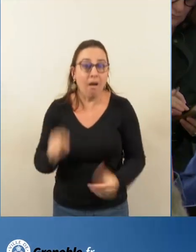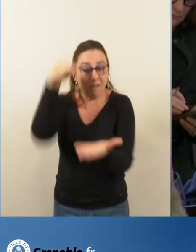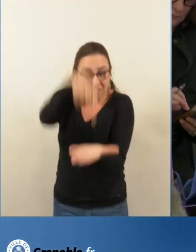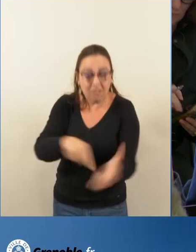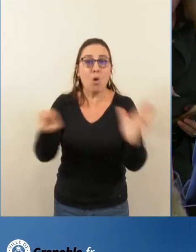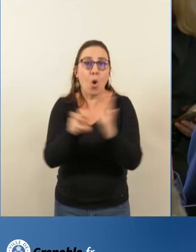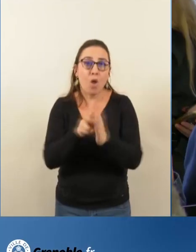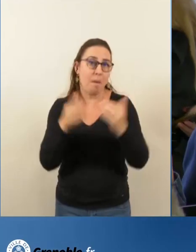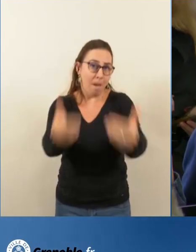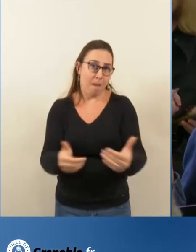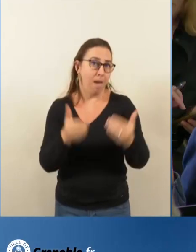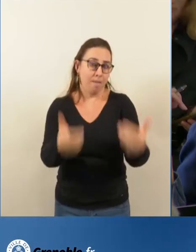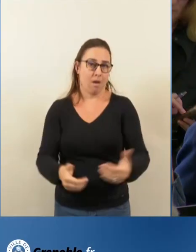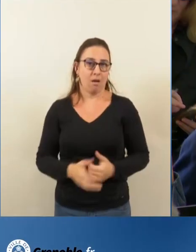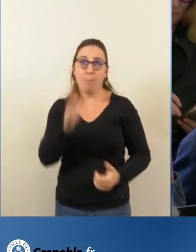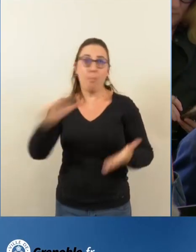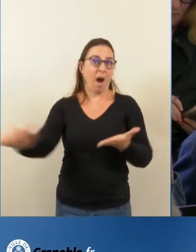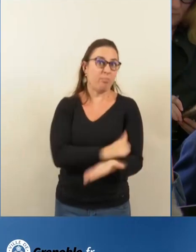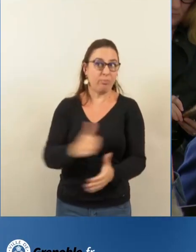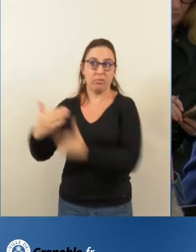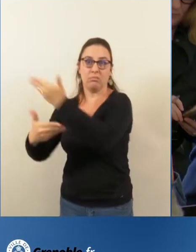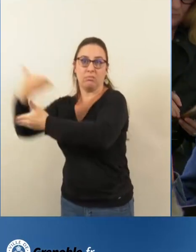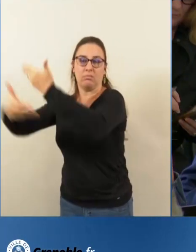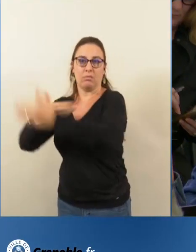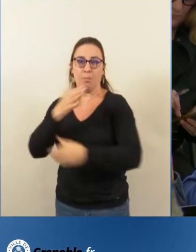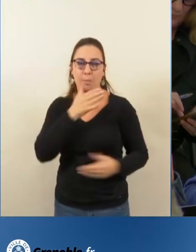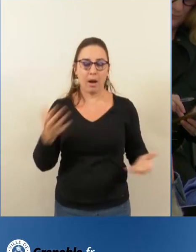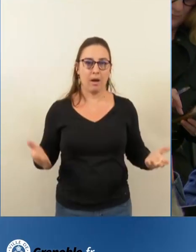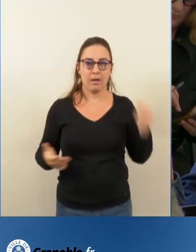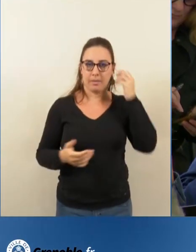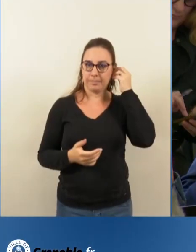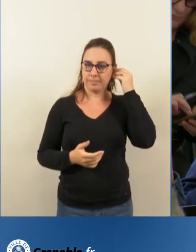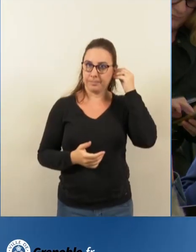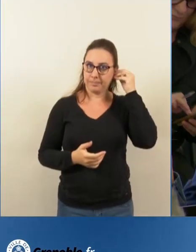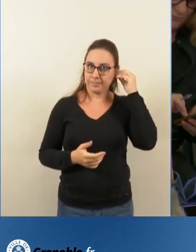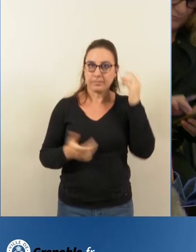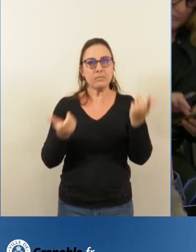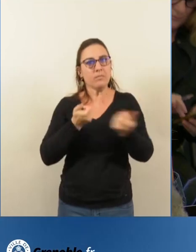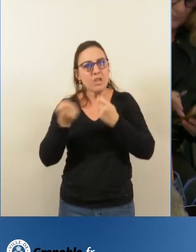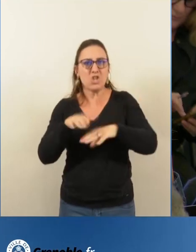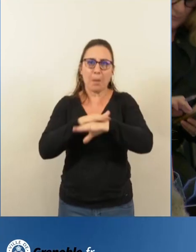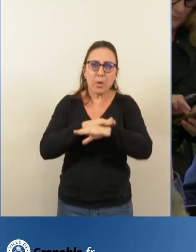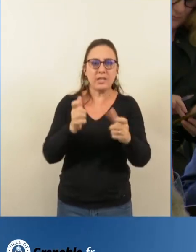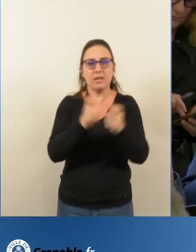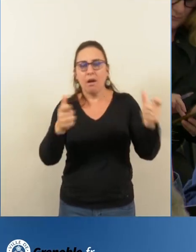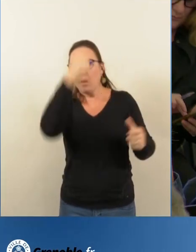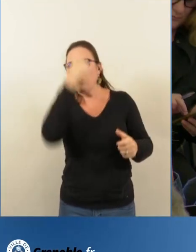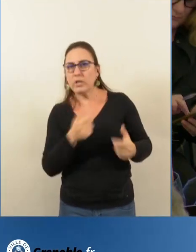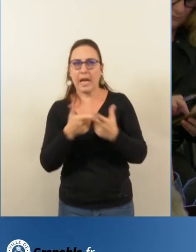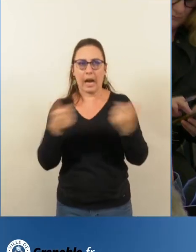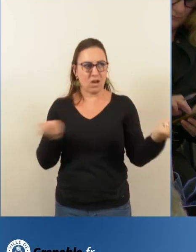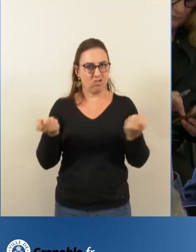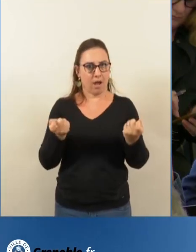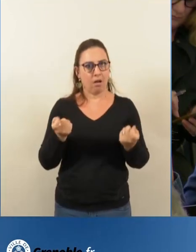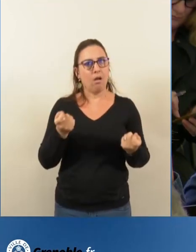restera toujours au même endroit et puis ensuite effectivement se posera la question de la gestion politique de ces équipements là qui est une autre question